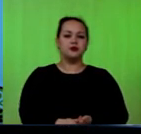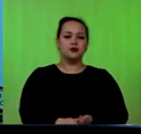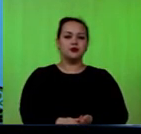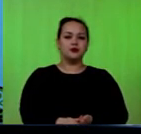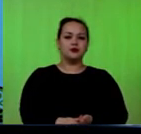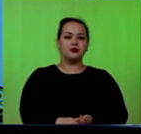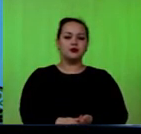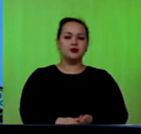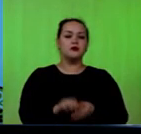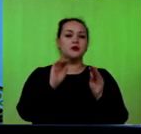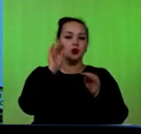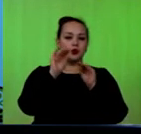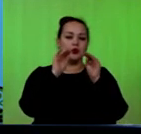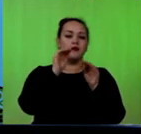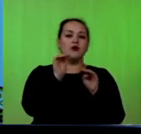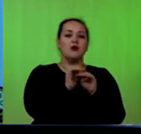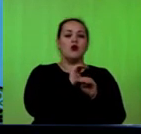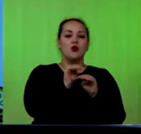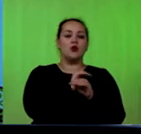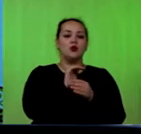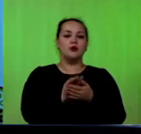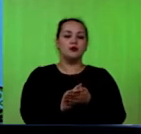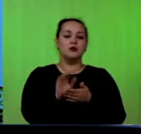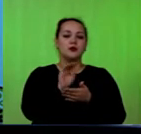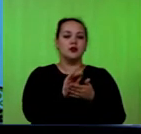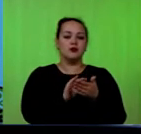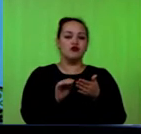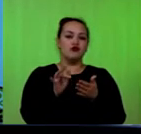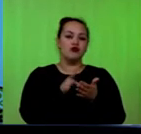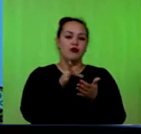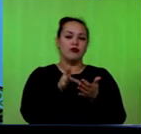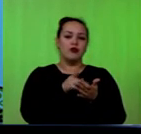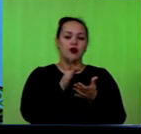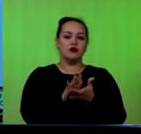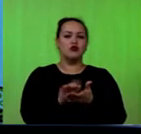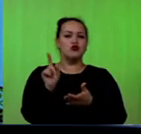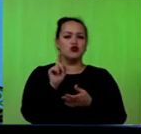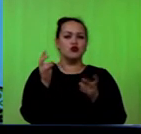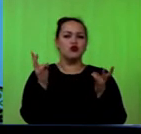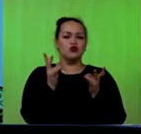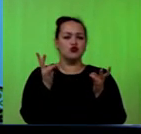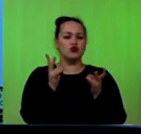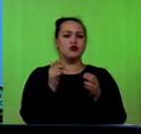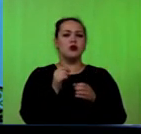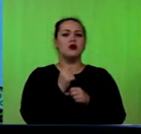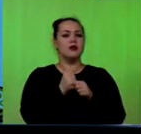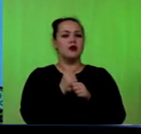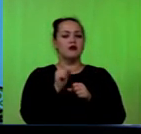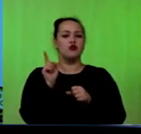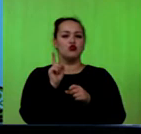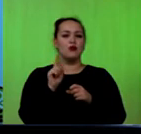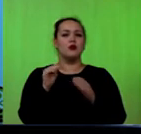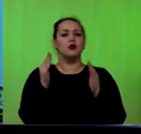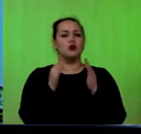составе молодцы запишите пожалуйста в тетрадочке что нужно делать чтобы наш дом